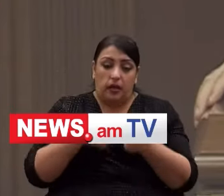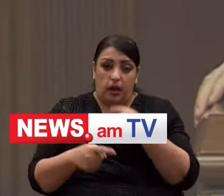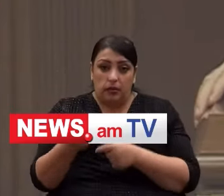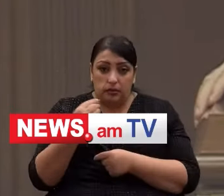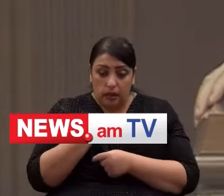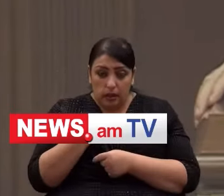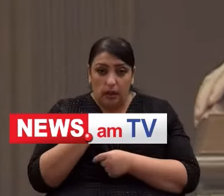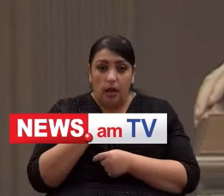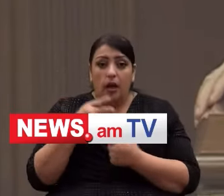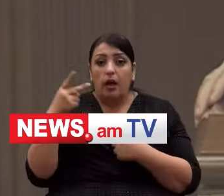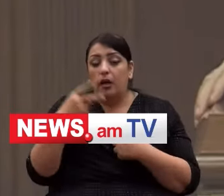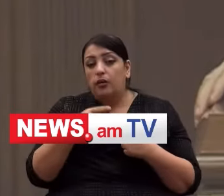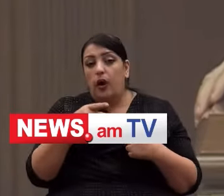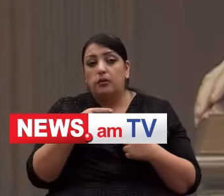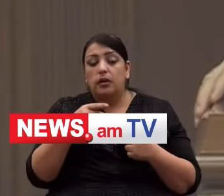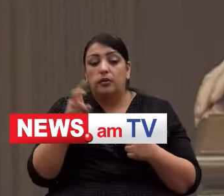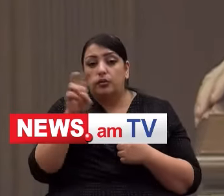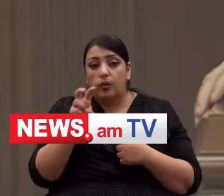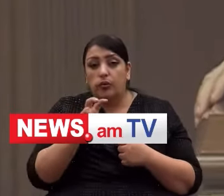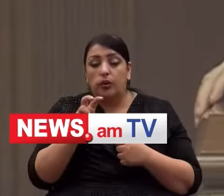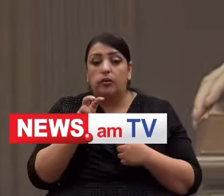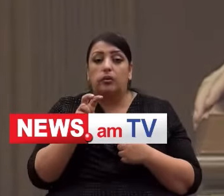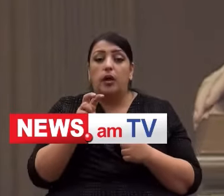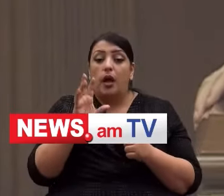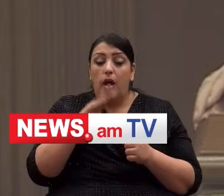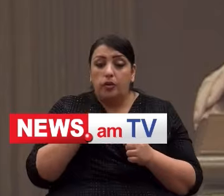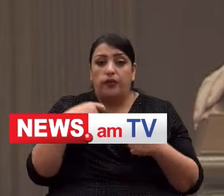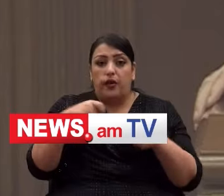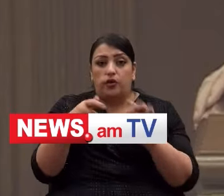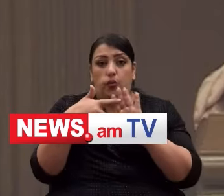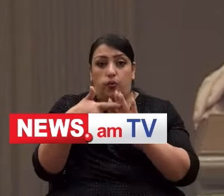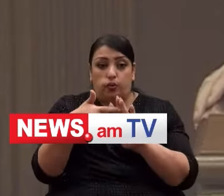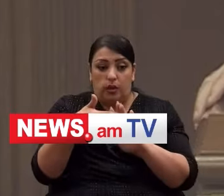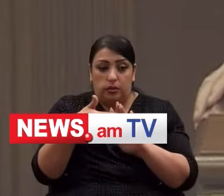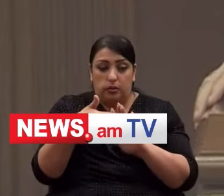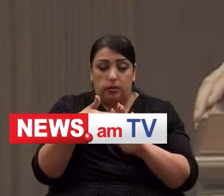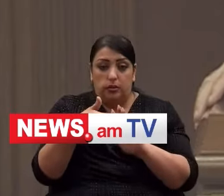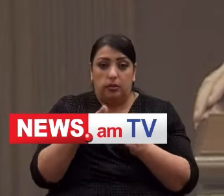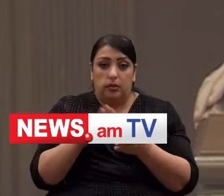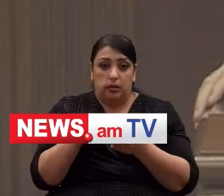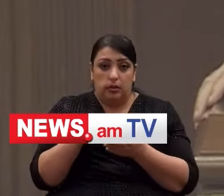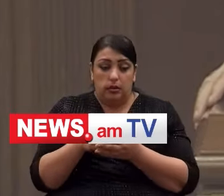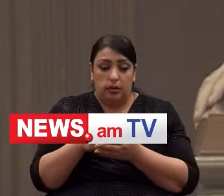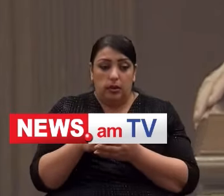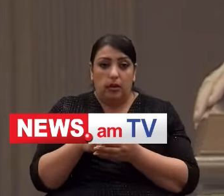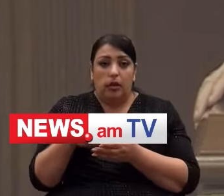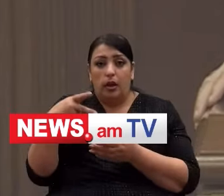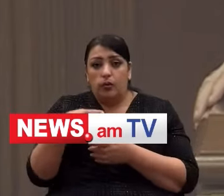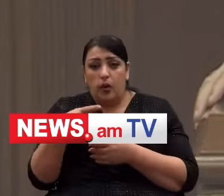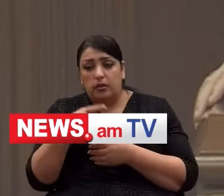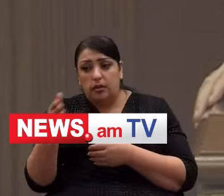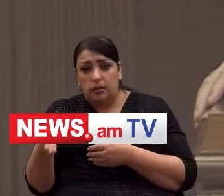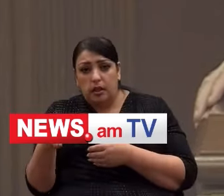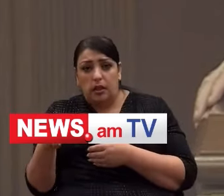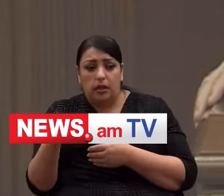9000 դոլարով մեքենան վճարել են 8000 դոլարով, ձեզ կոպիտ ասած 1000 դոլար մինուսով, 2000-ը ընդեղ ունեին, 2000-ից